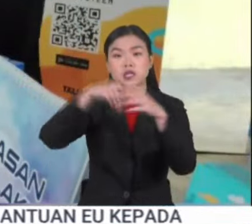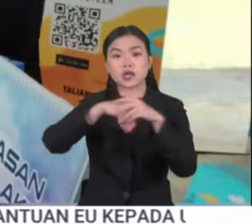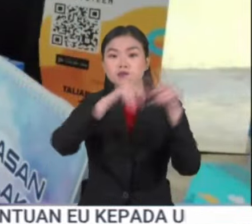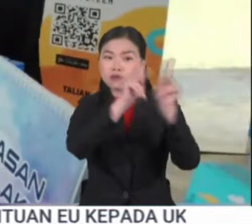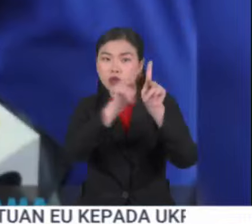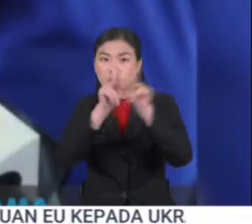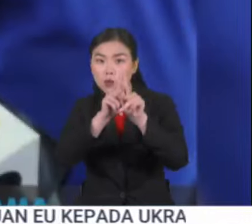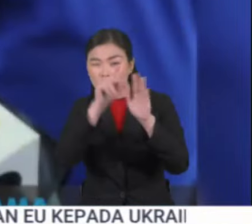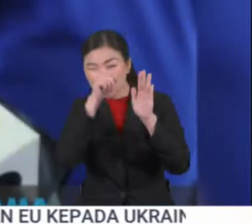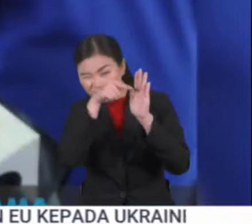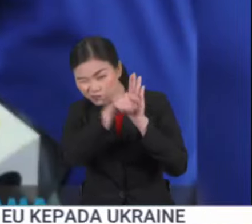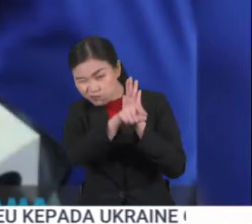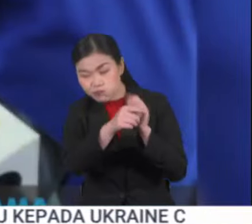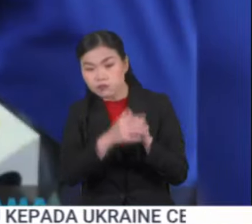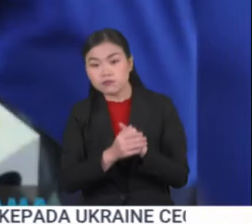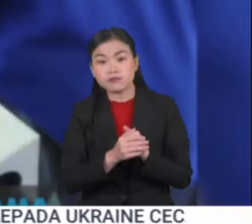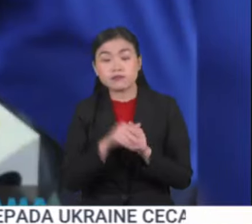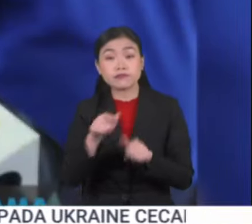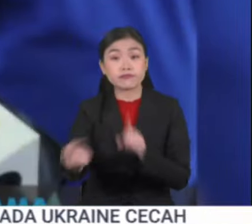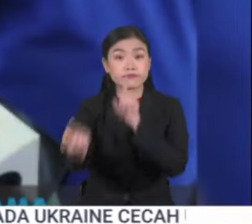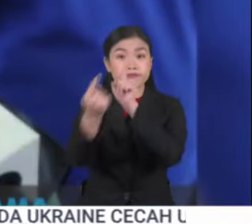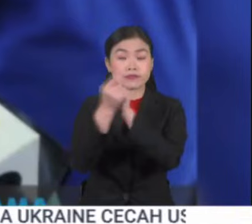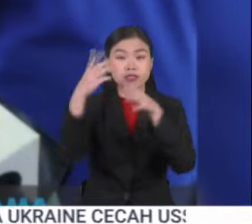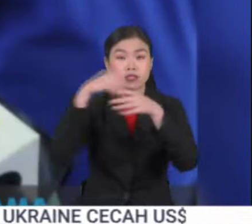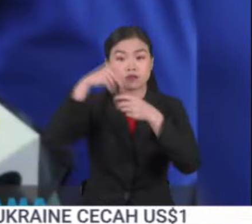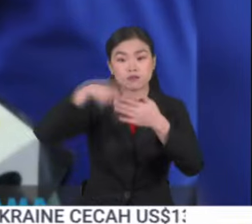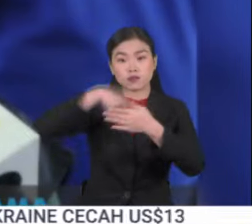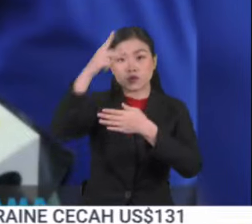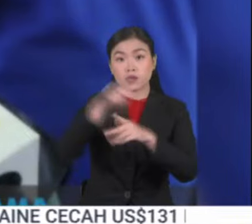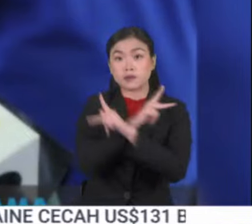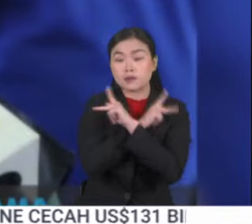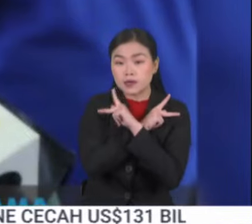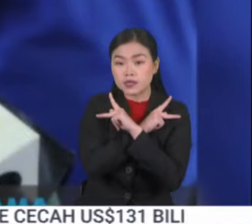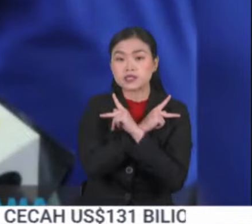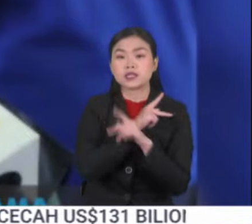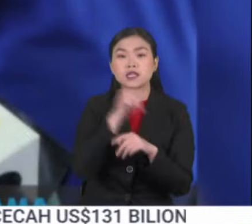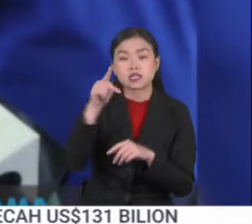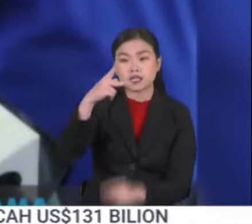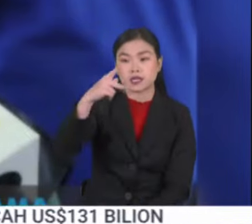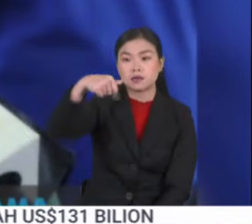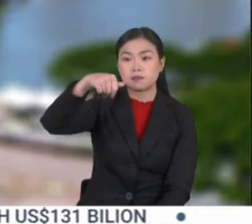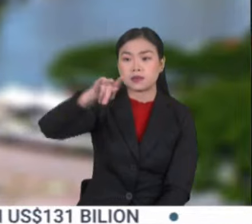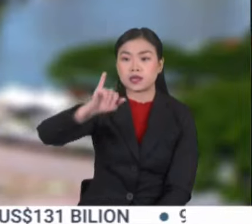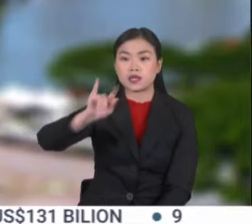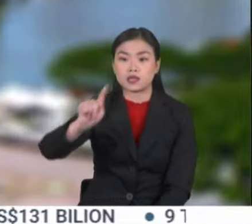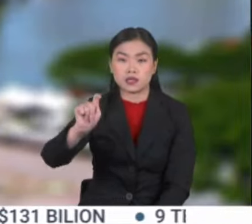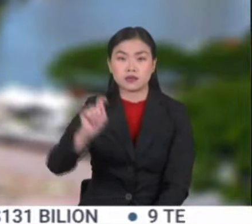dan pedalaman. Beliau ditemui pada program Kasih Keluarga Ceria di Kapit.